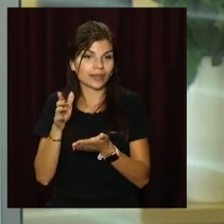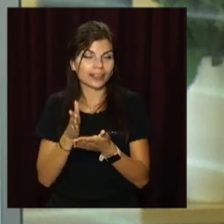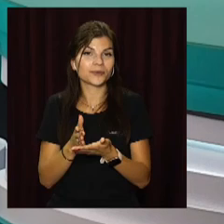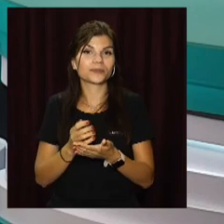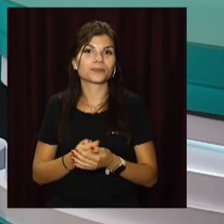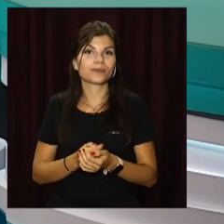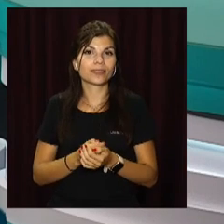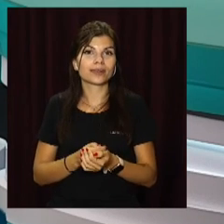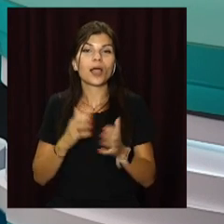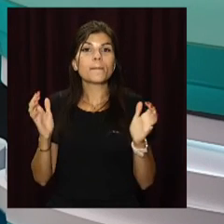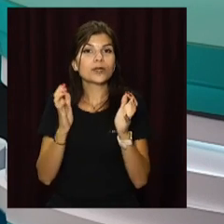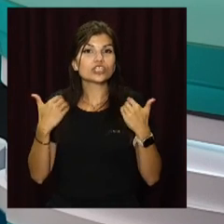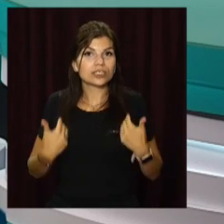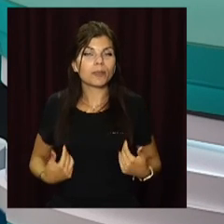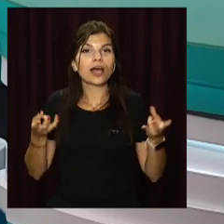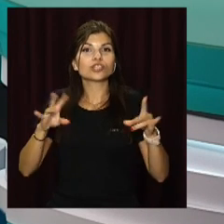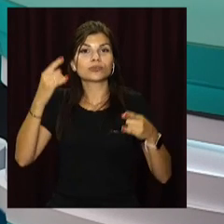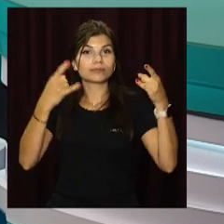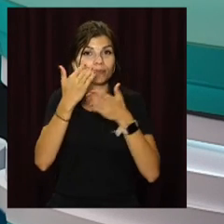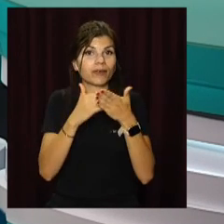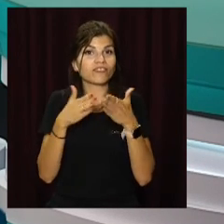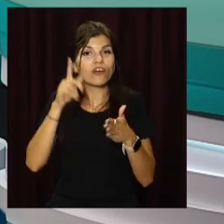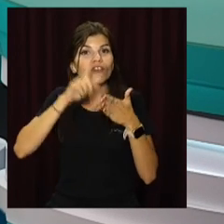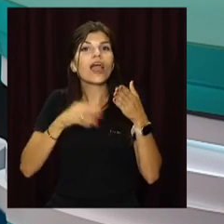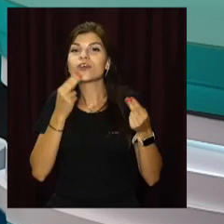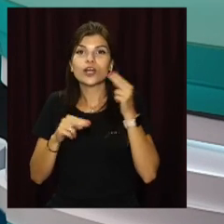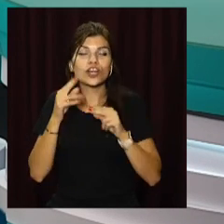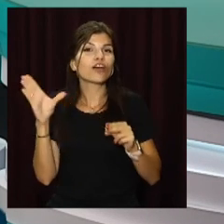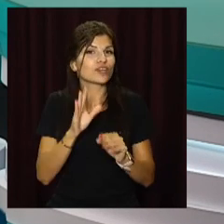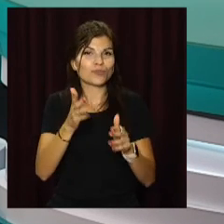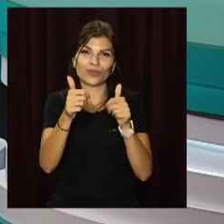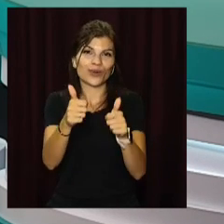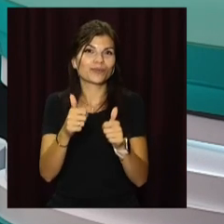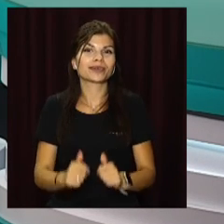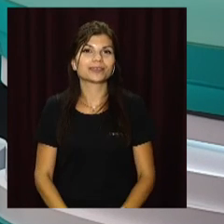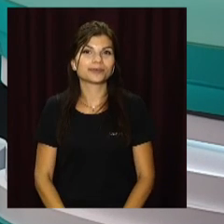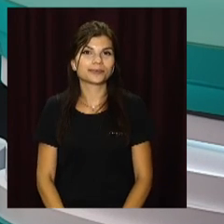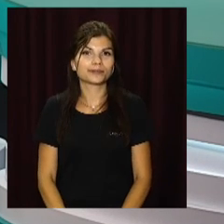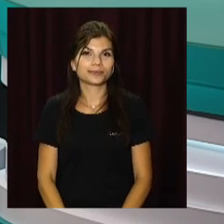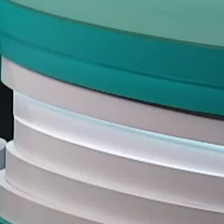YouTube-каналі. Бережіть себе, залишайтесь відкритим, вірте в краще і все буде добре.